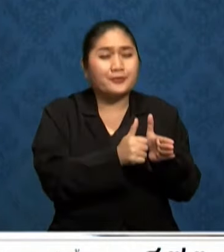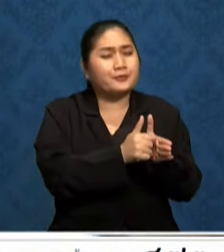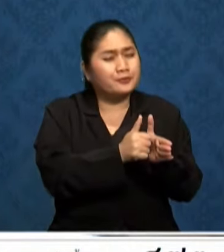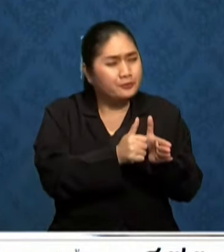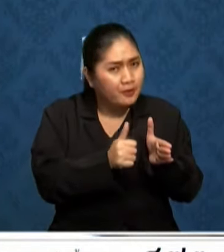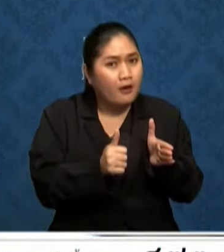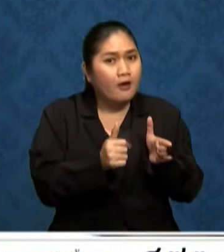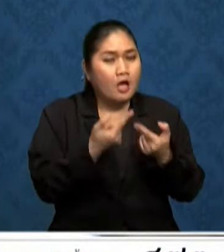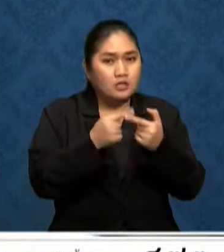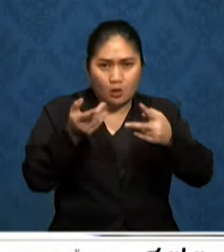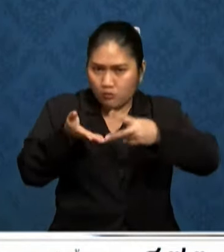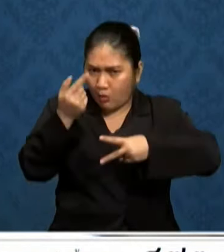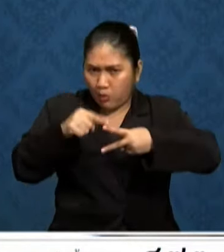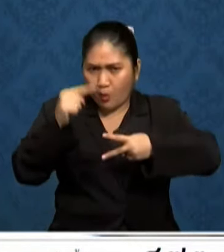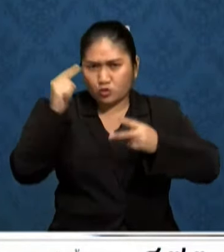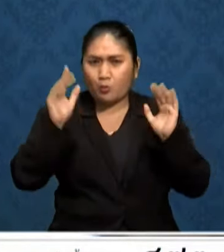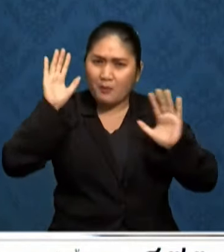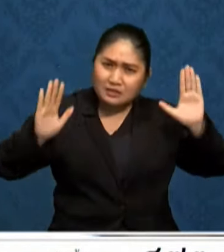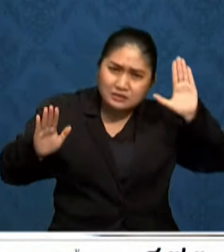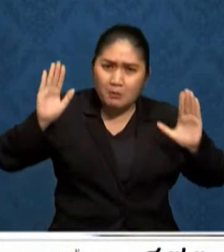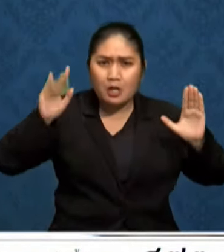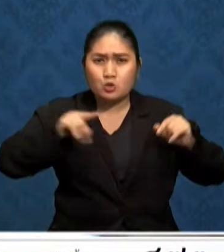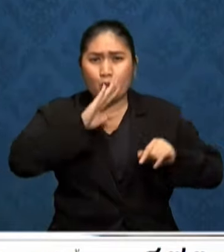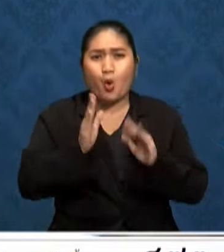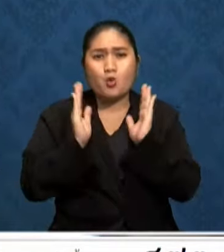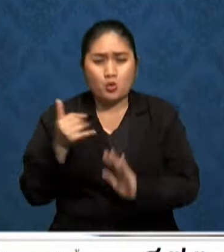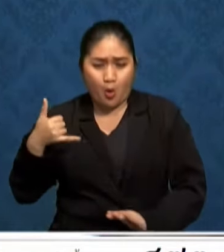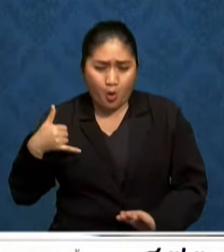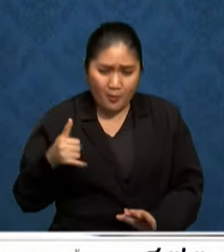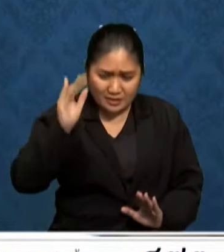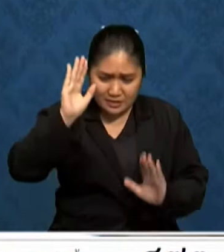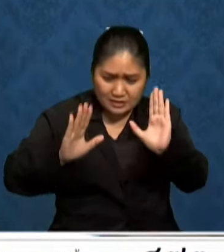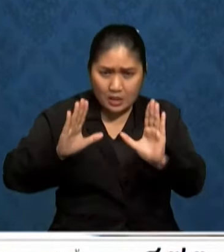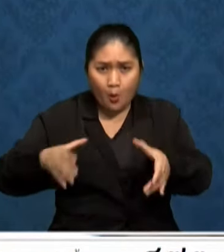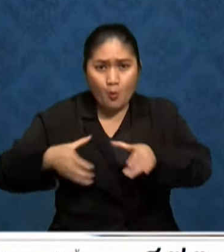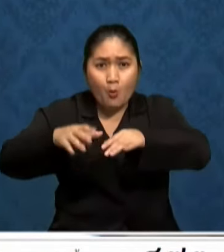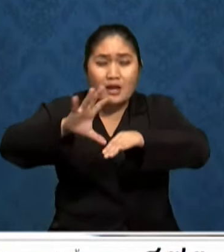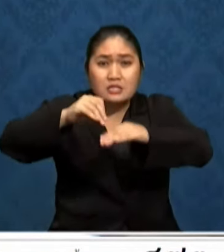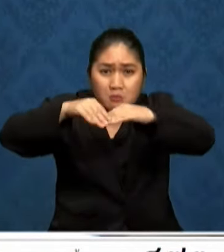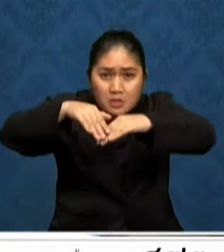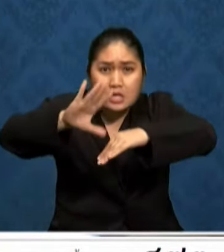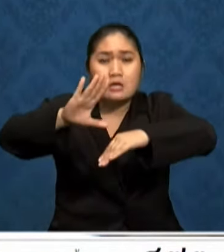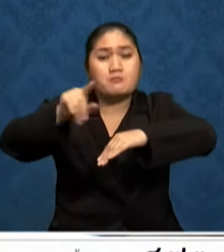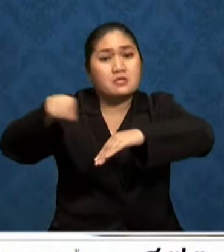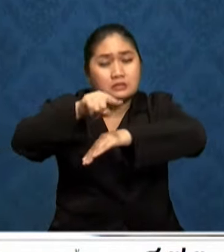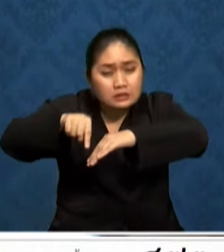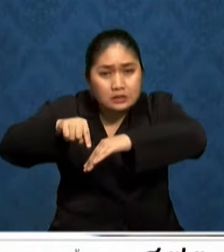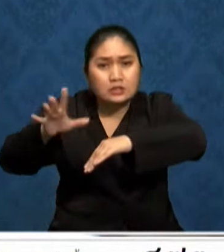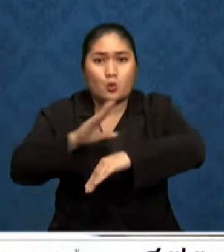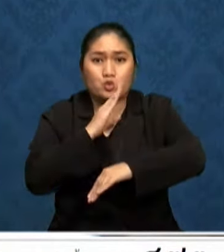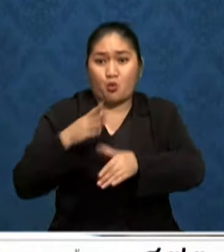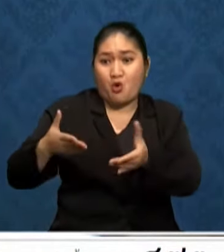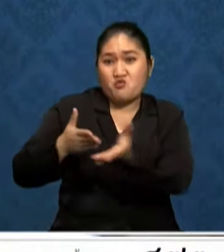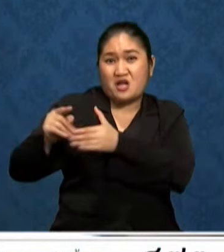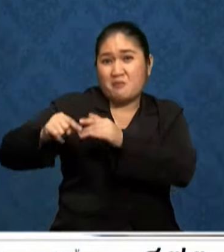แต่การไปกำหนดเกนชนบนวาประชามตจะมีผลต่เมื่อคนออกมาใช้สิธเกินก่งหนขผู้มีสทธิจะกลายเป็ส่งผลให้ฝายที่ไม่อยากให